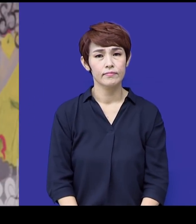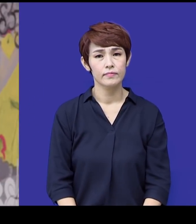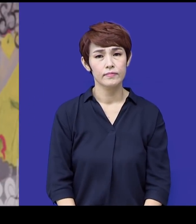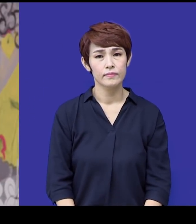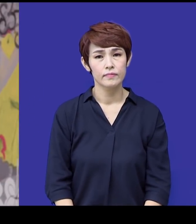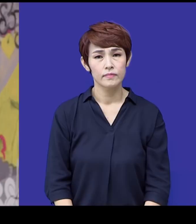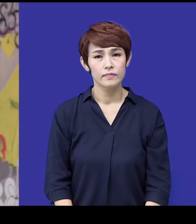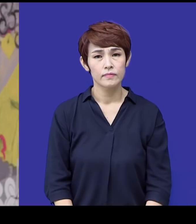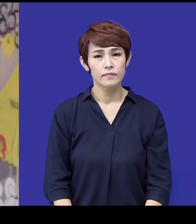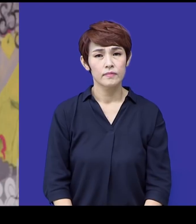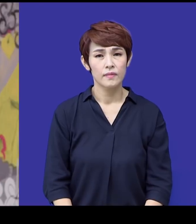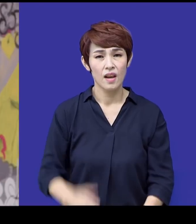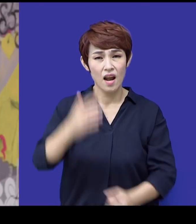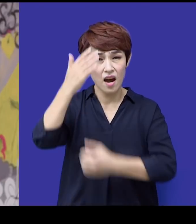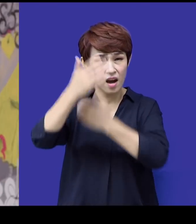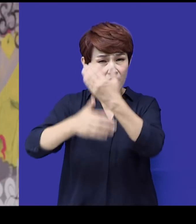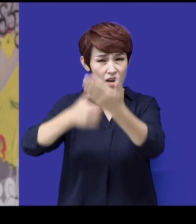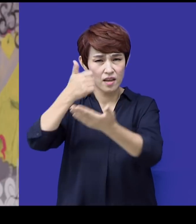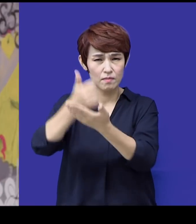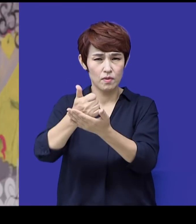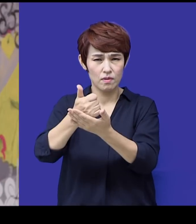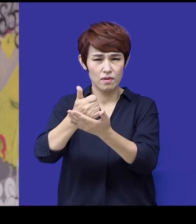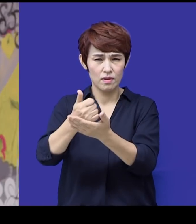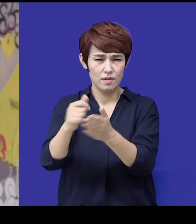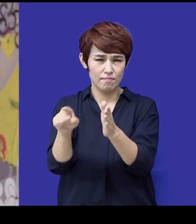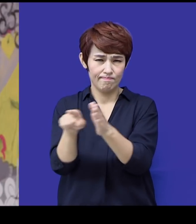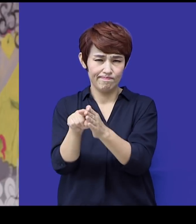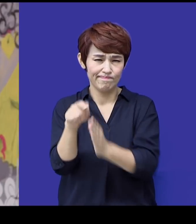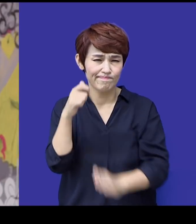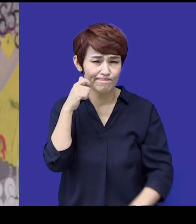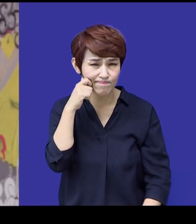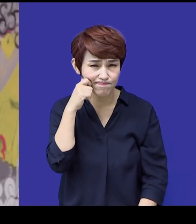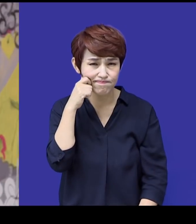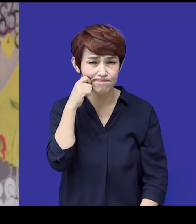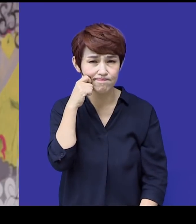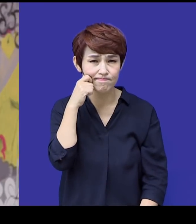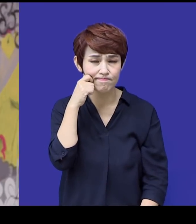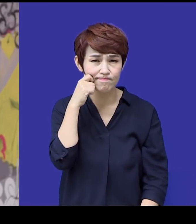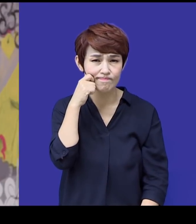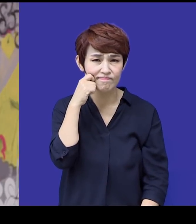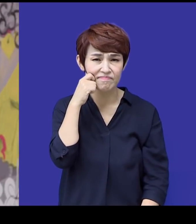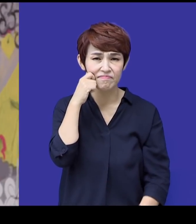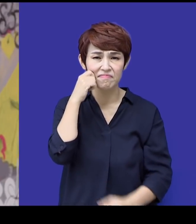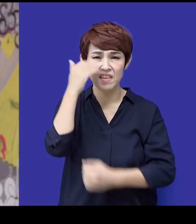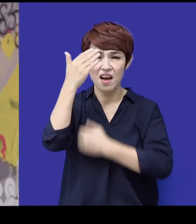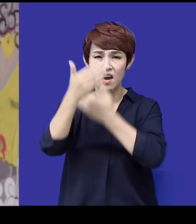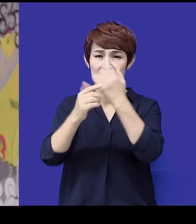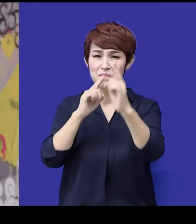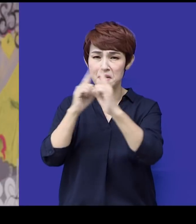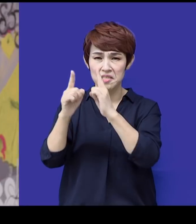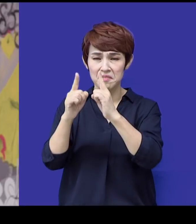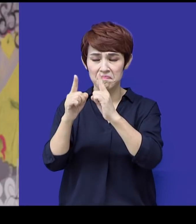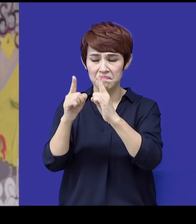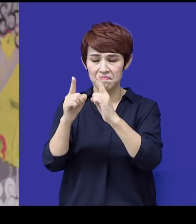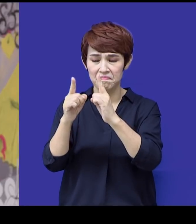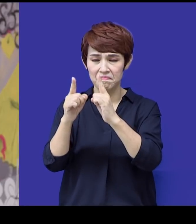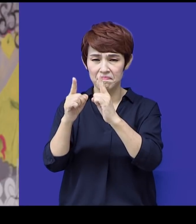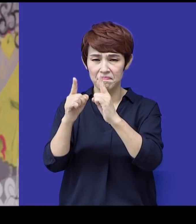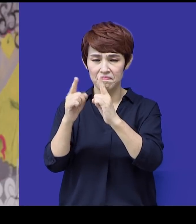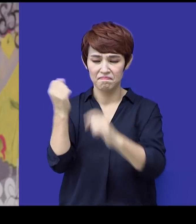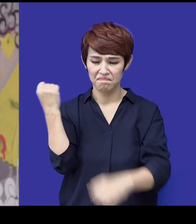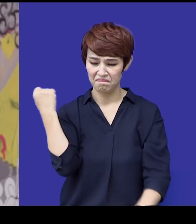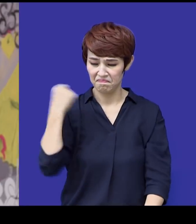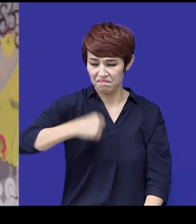온전히 못 믿었고 또 그동안 믿지 않으면서 이제 하나님 말씀에 불순종하면서 죄도 짓고 뭐